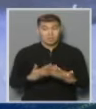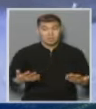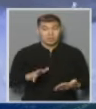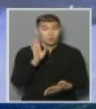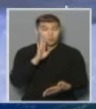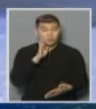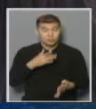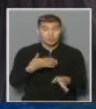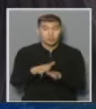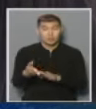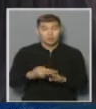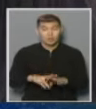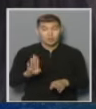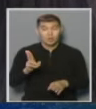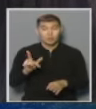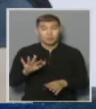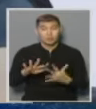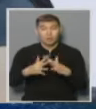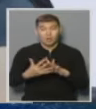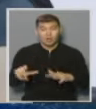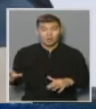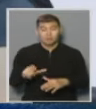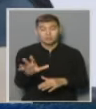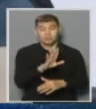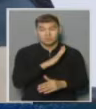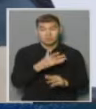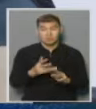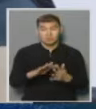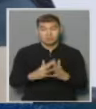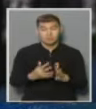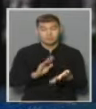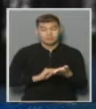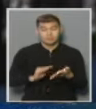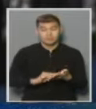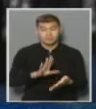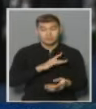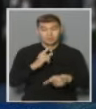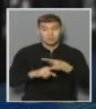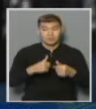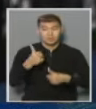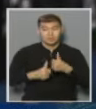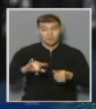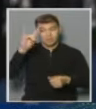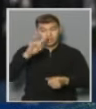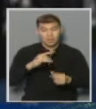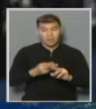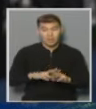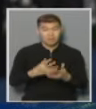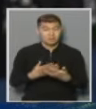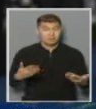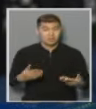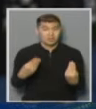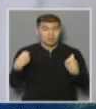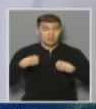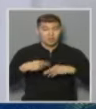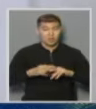көлшік суларға толы Көптоғай ауылын бейнелеген болуы бек мүмкін дейді анасы. Ал келесі бөлімде қазақ нақыштары көркем